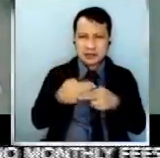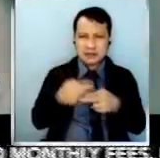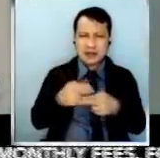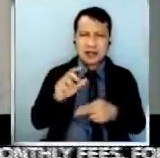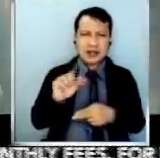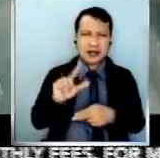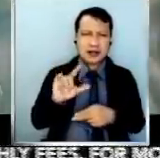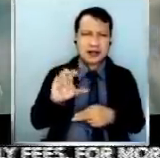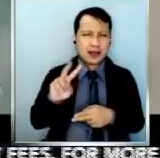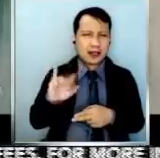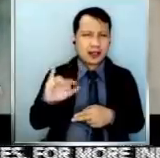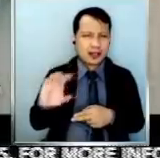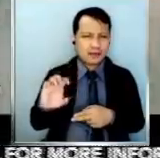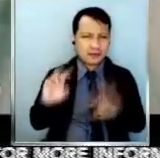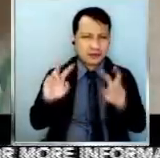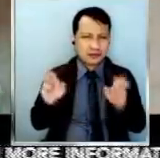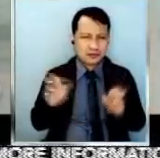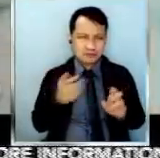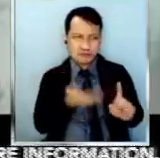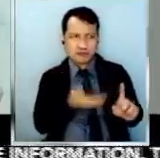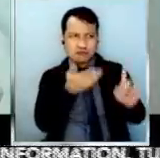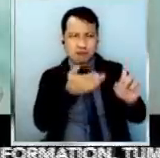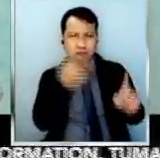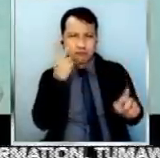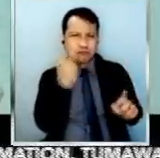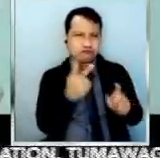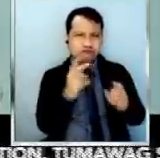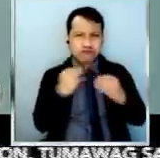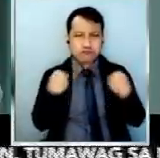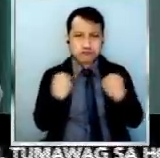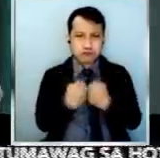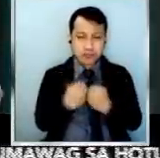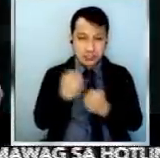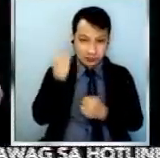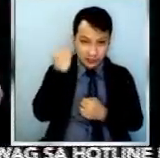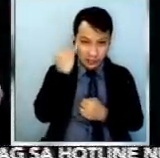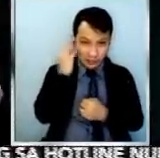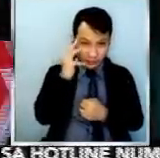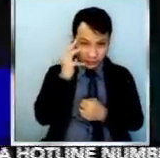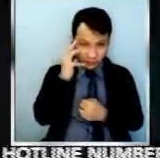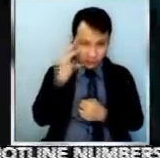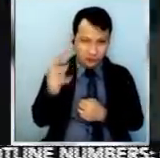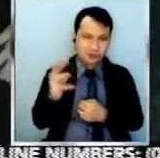ang tila eyebrow piercing ng miyembro nitong si Cha Yoon Woo.